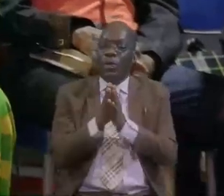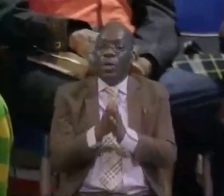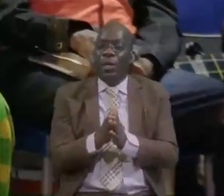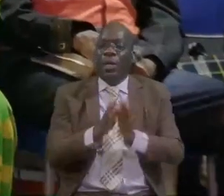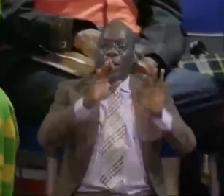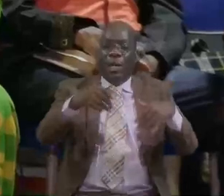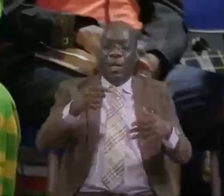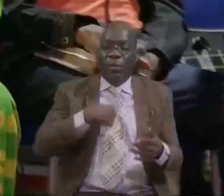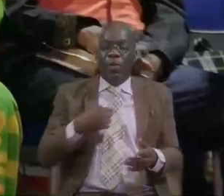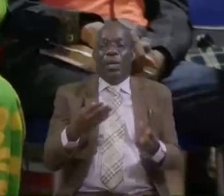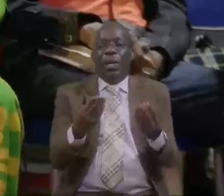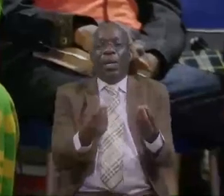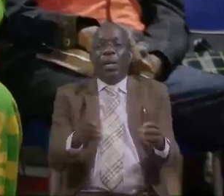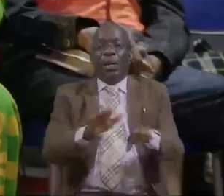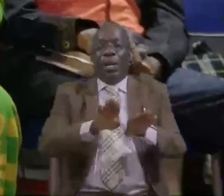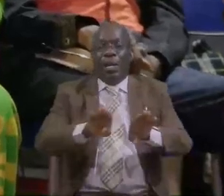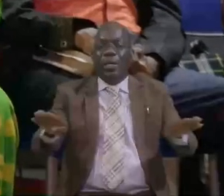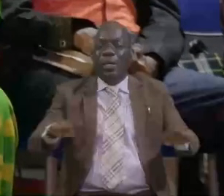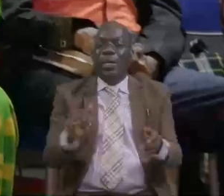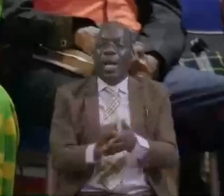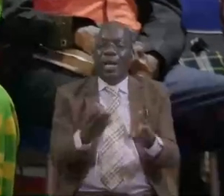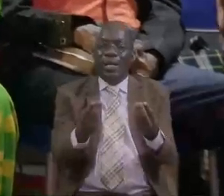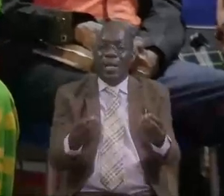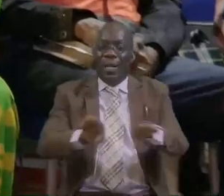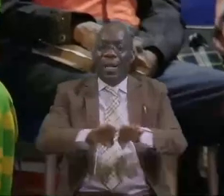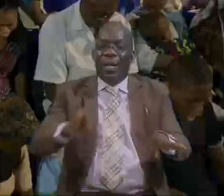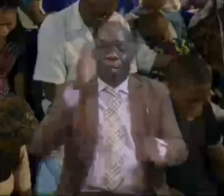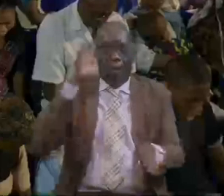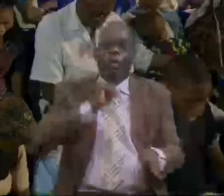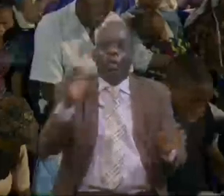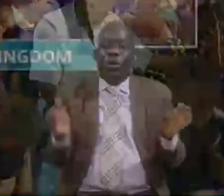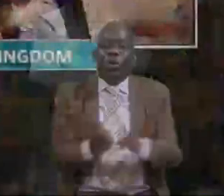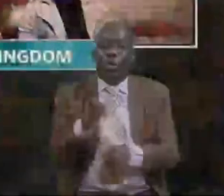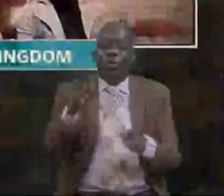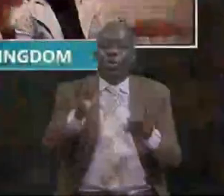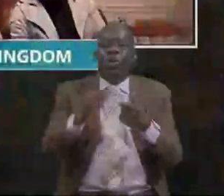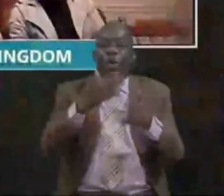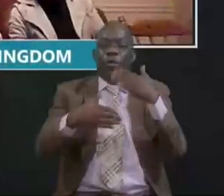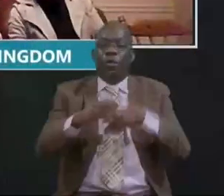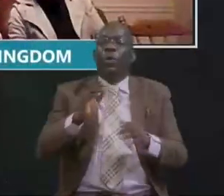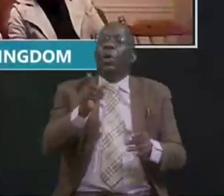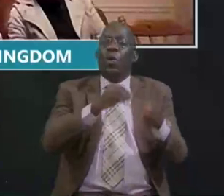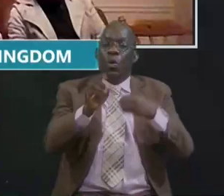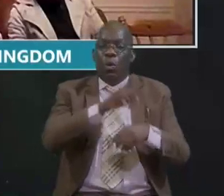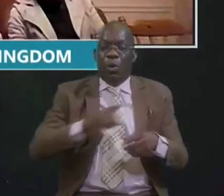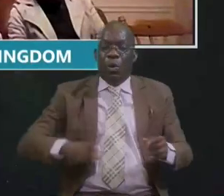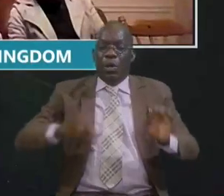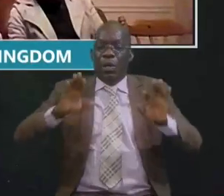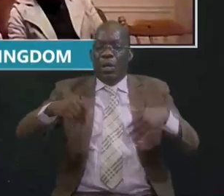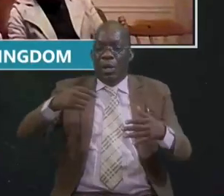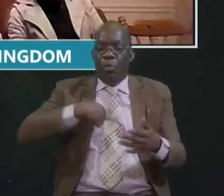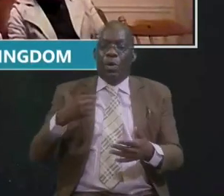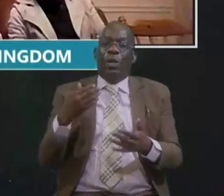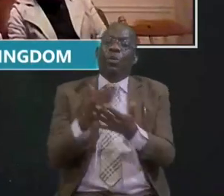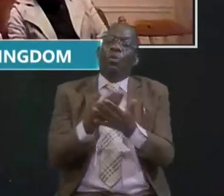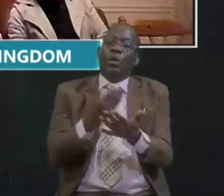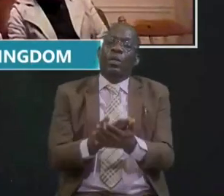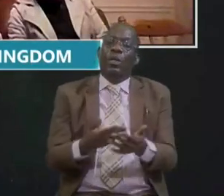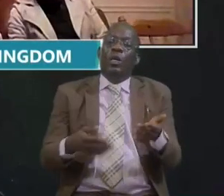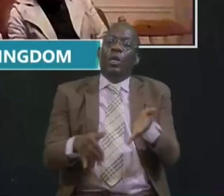parcelle. Cette parcelle ne t'amènera pas au ciel. Seigneur, donne-moi de l'argent. Rends-moi riche. Ces